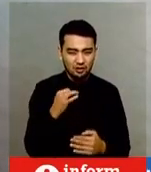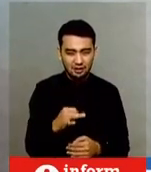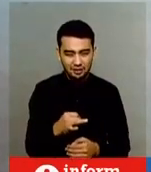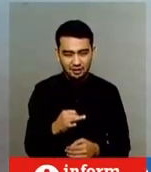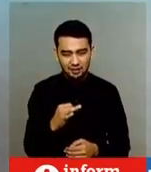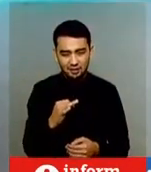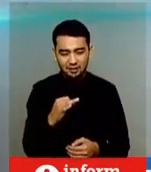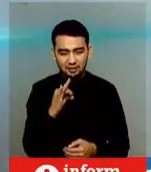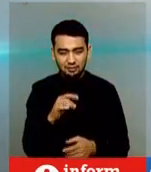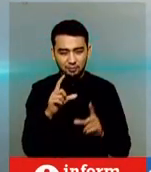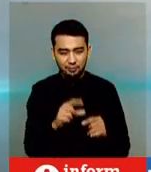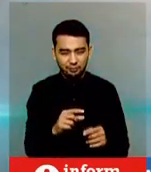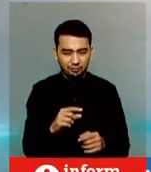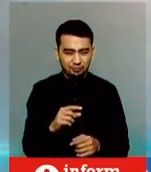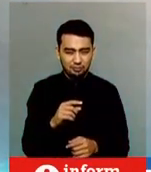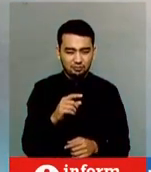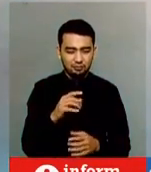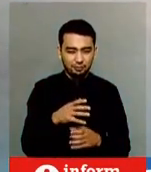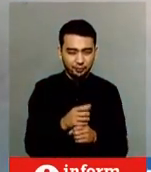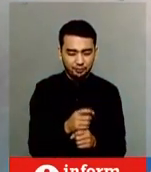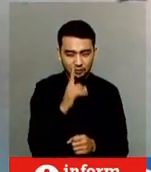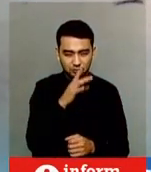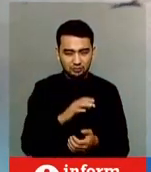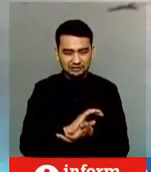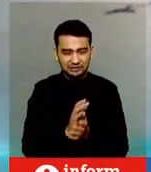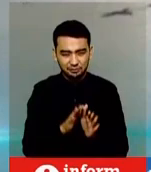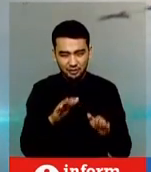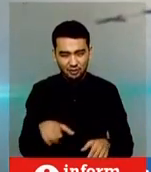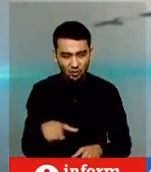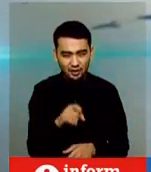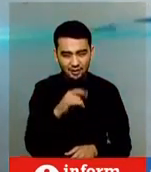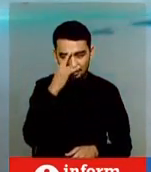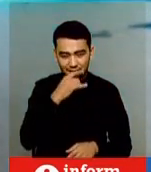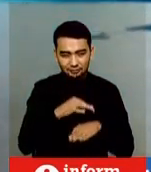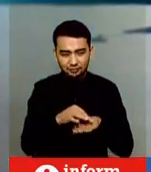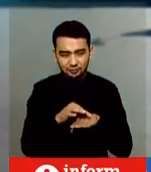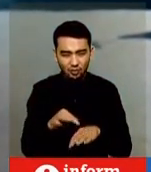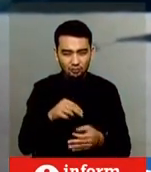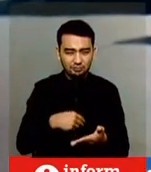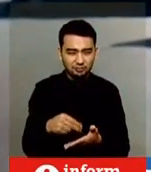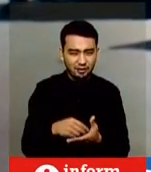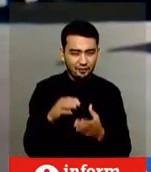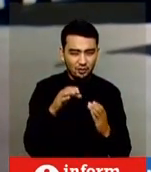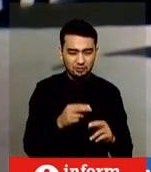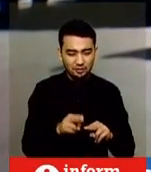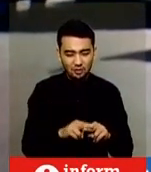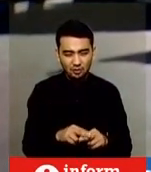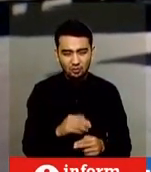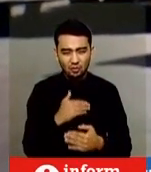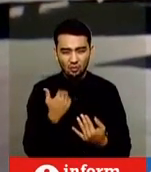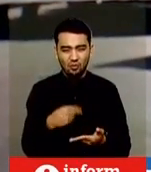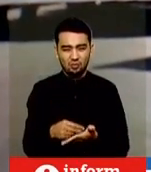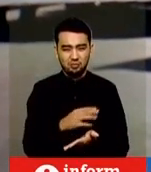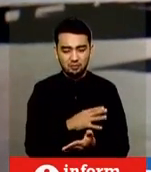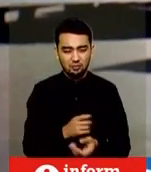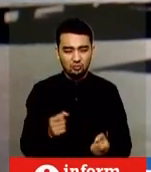не позволяет снизить загруженность на дорогах. Почему казахстанские перевозчики так неохотно закупают автобусы, разбиралась моя коллега